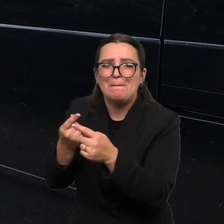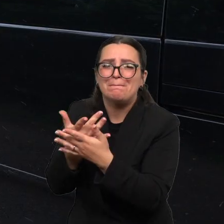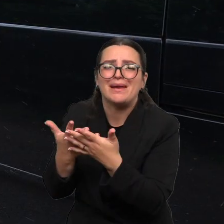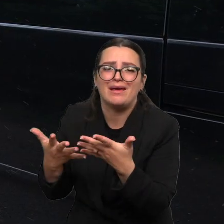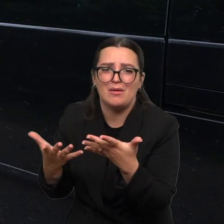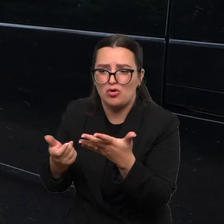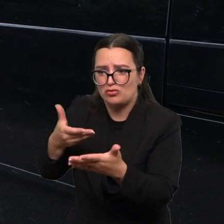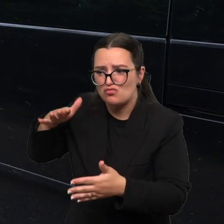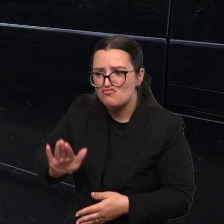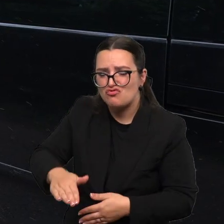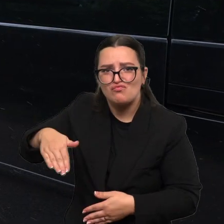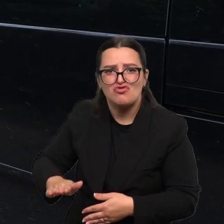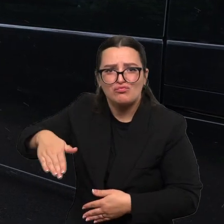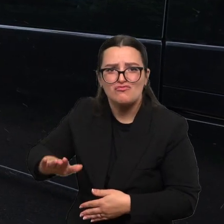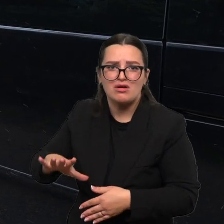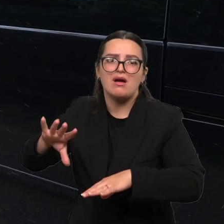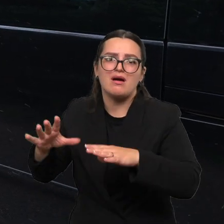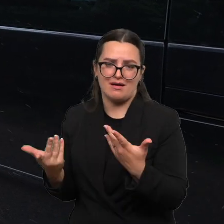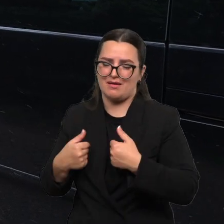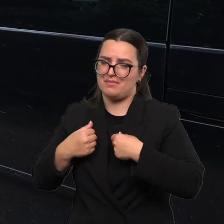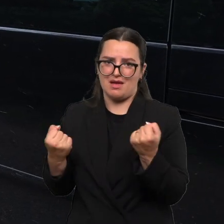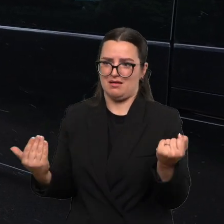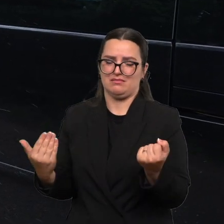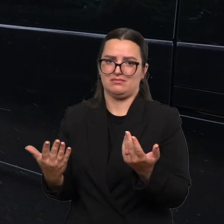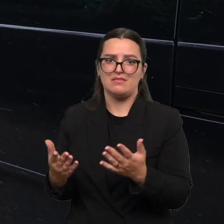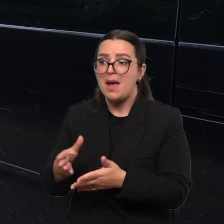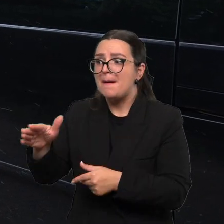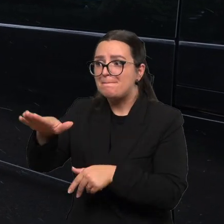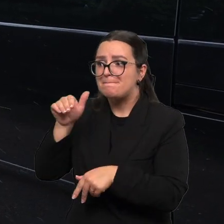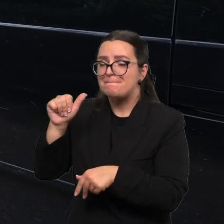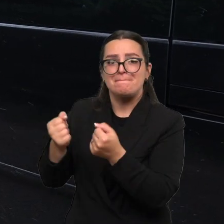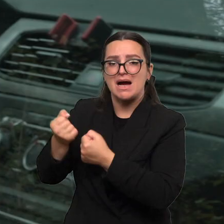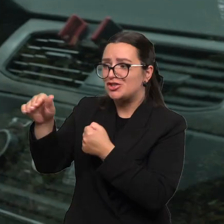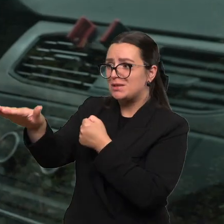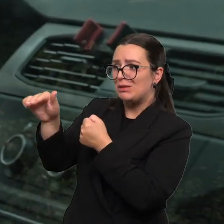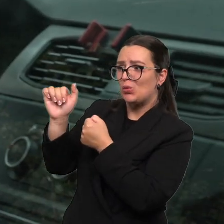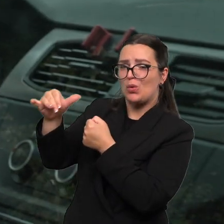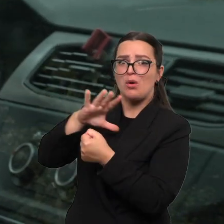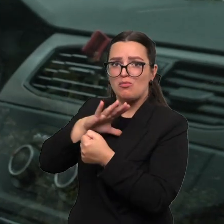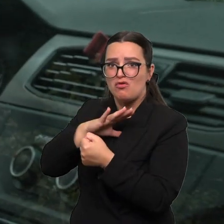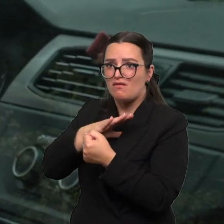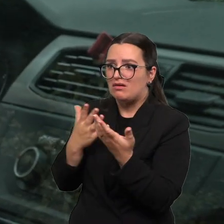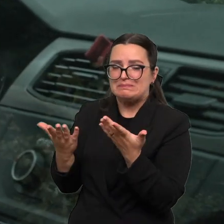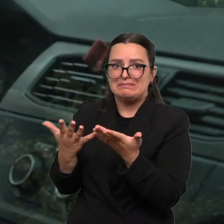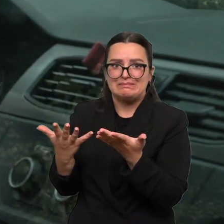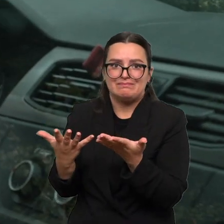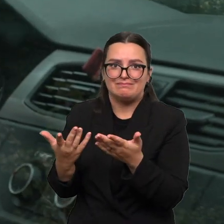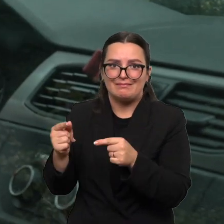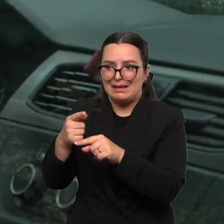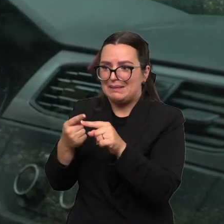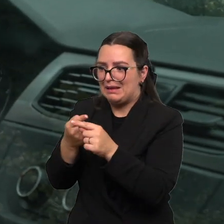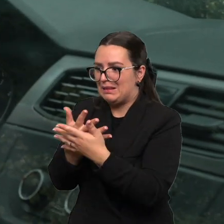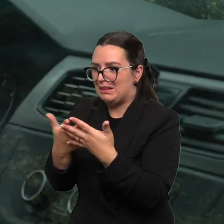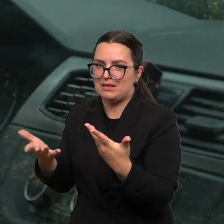Tai mašina skolinta ir taip išėjo, kad pavažiuot kaip ir netoli, bet be oro tai nenuvažiuos. Gerai,